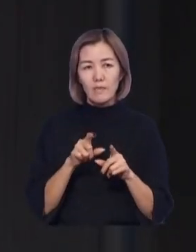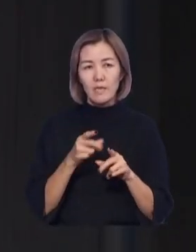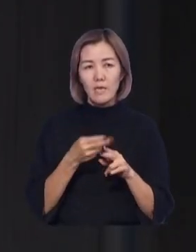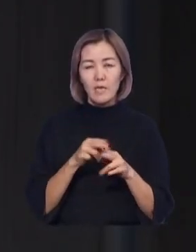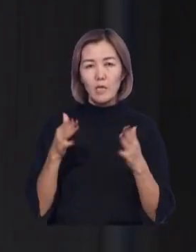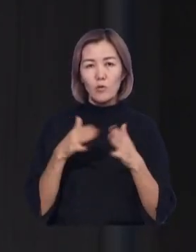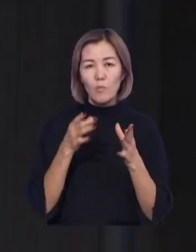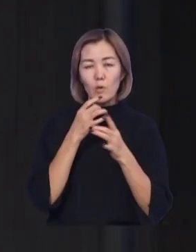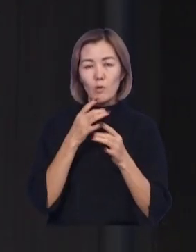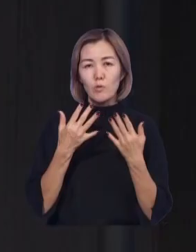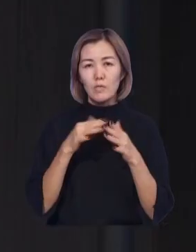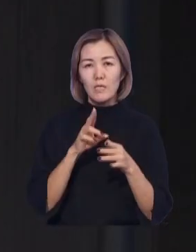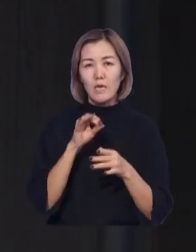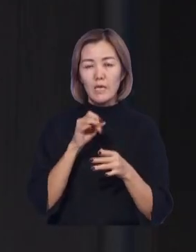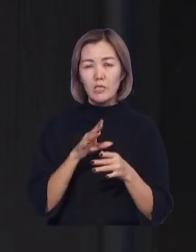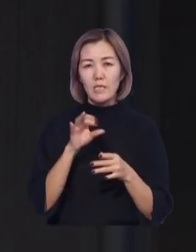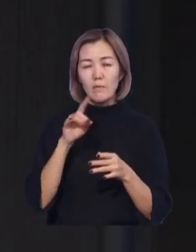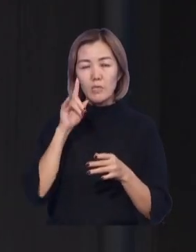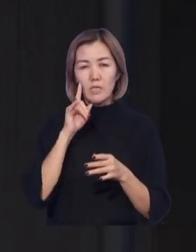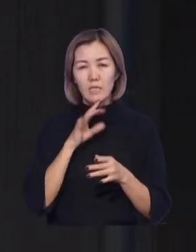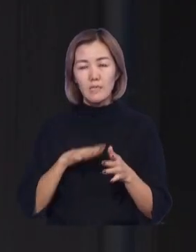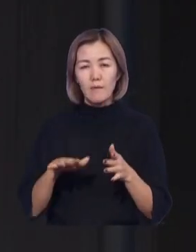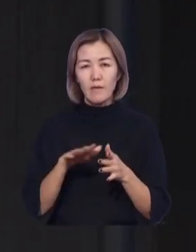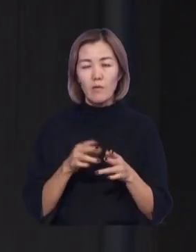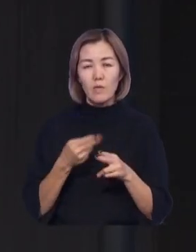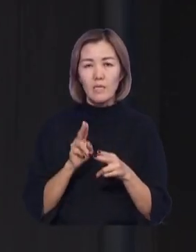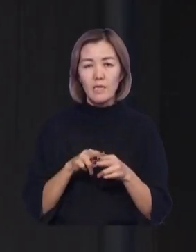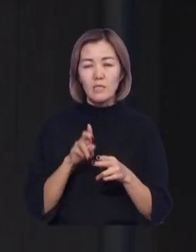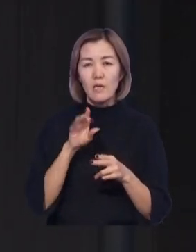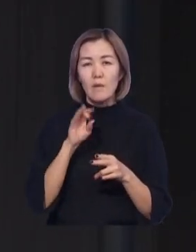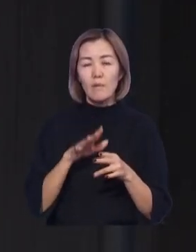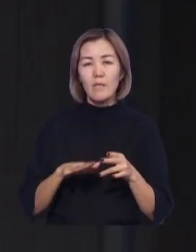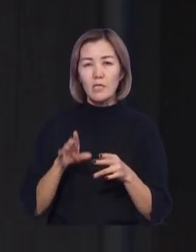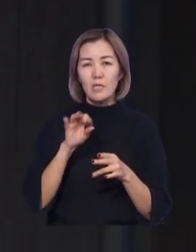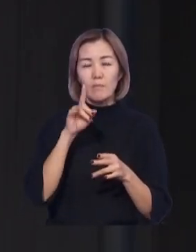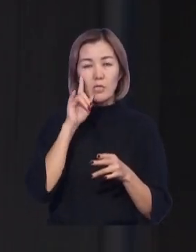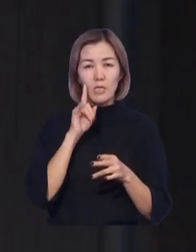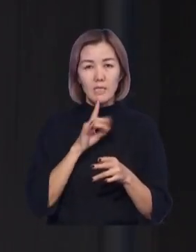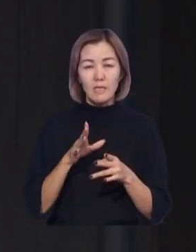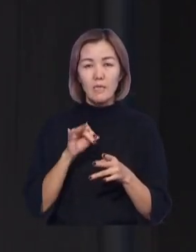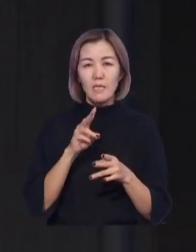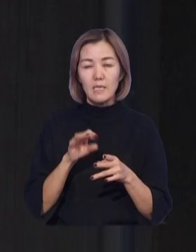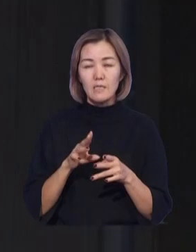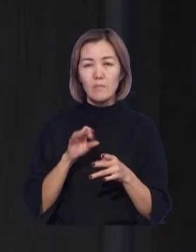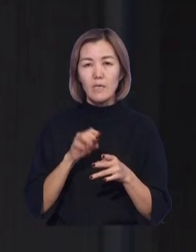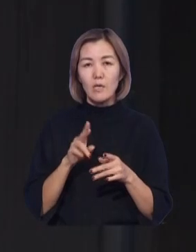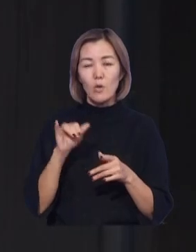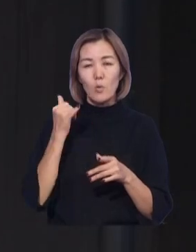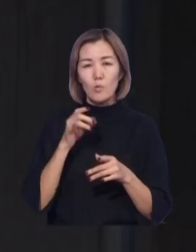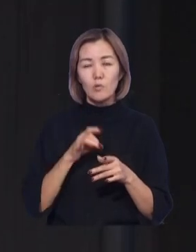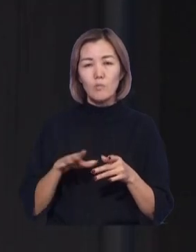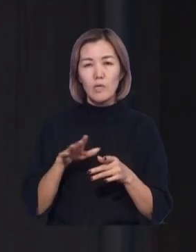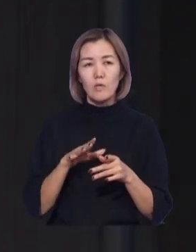дома культуры села каражов казахского района также по балхашской бикше казахскому илийского и уйгурском